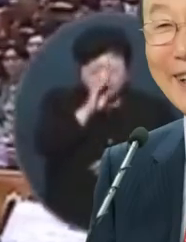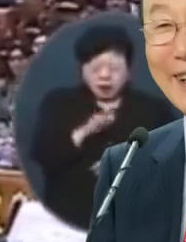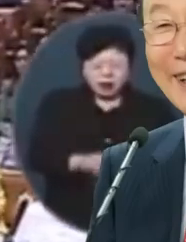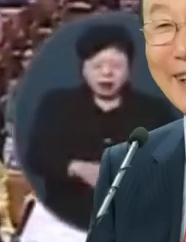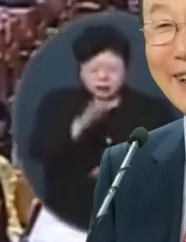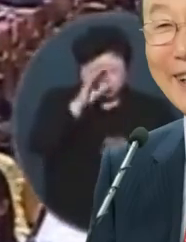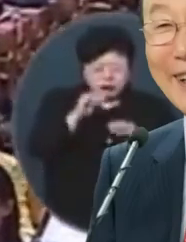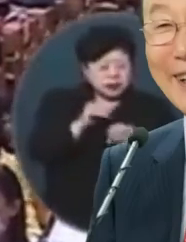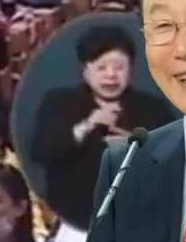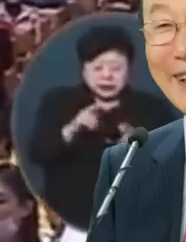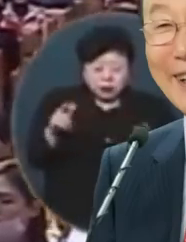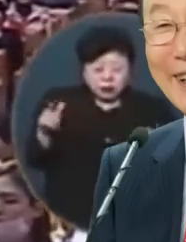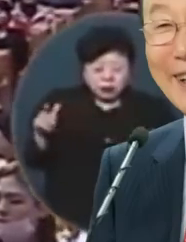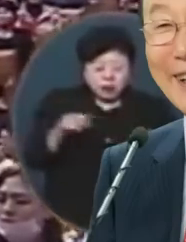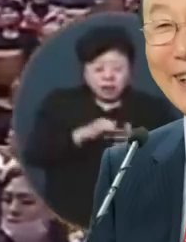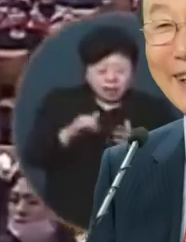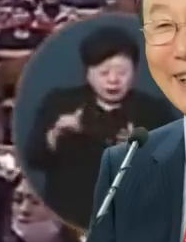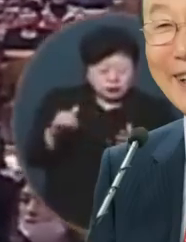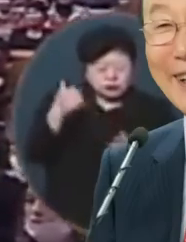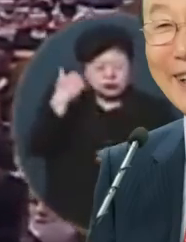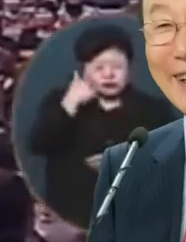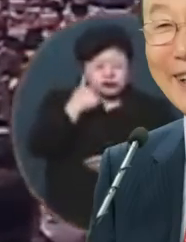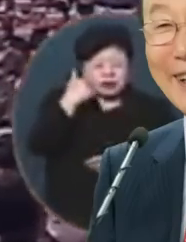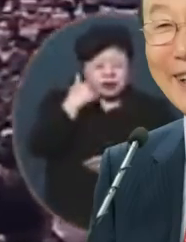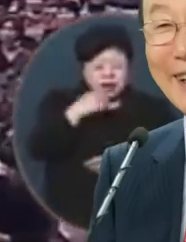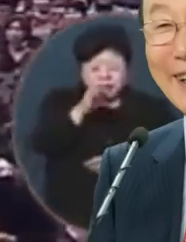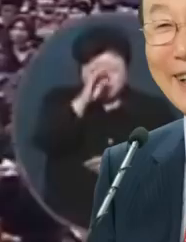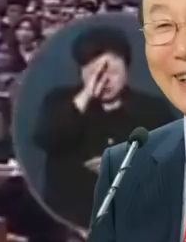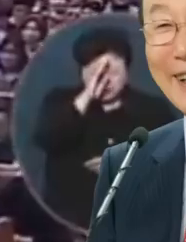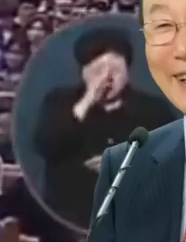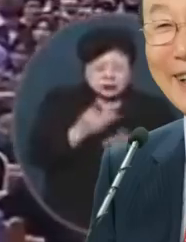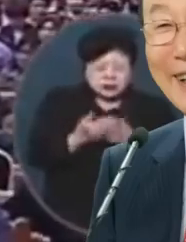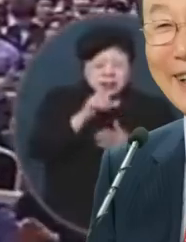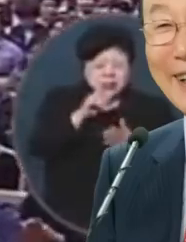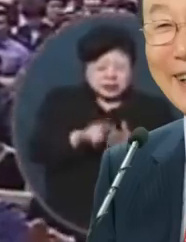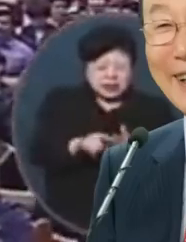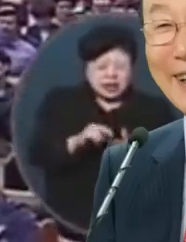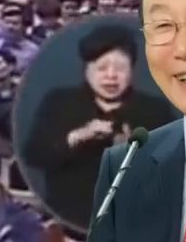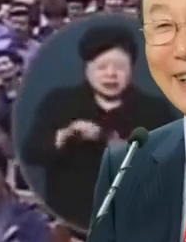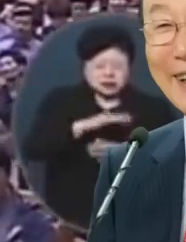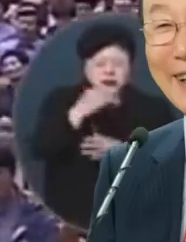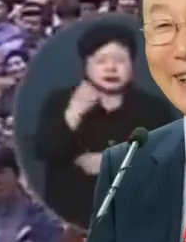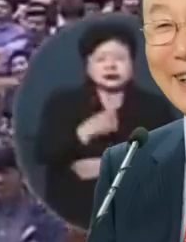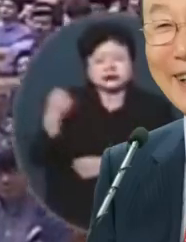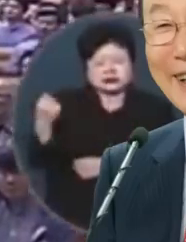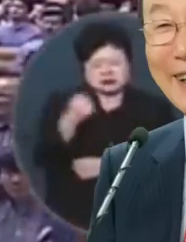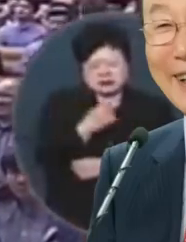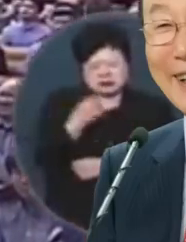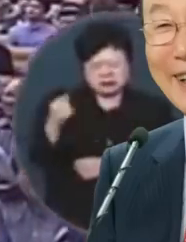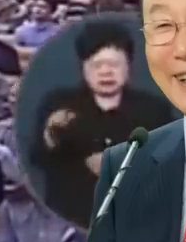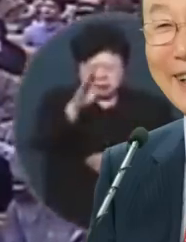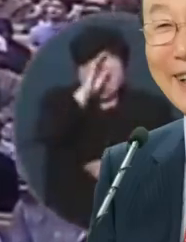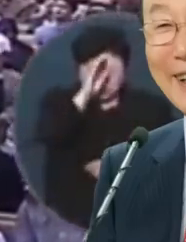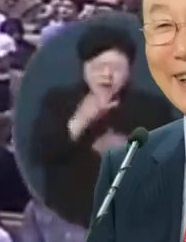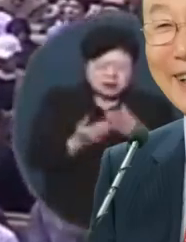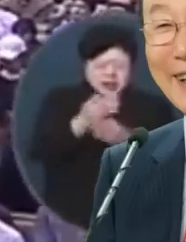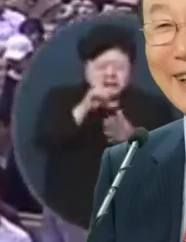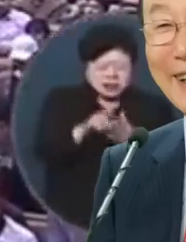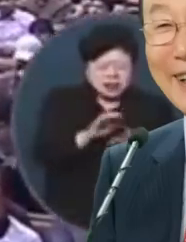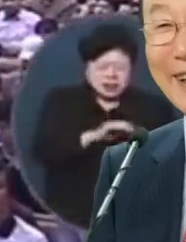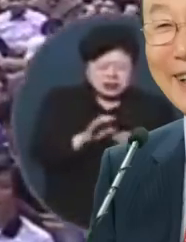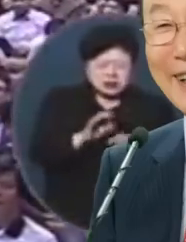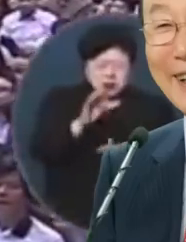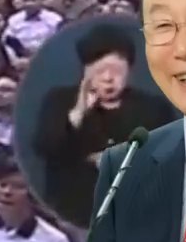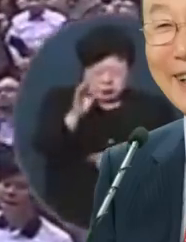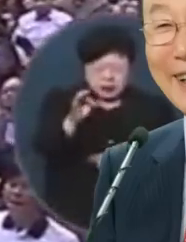병으로 끝나지 않습니다. 가족 중에 누군가 병에 걸리면 가정 전체가 흔들립니다. 병에 걸리면 치료비